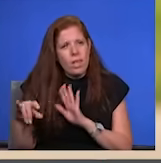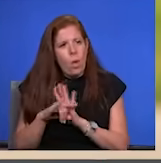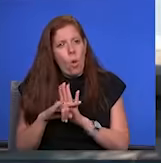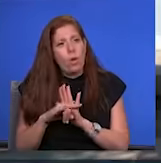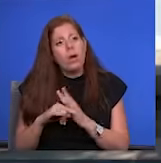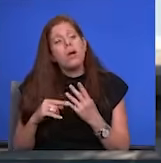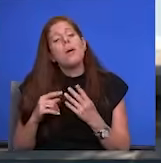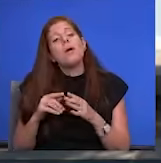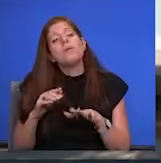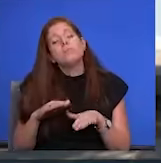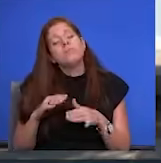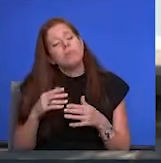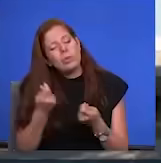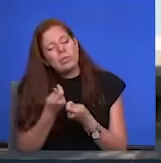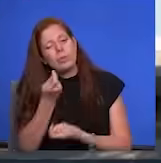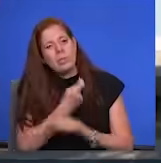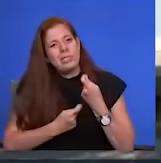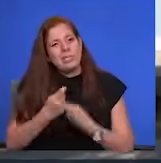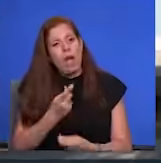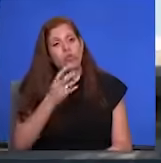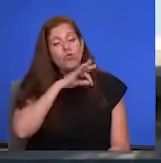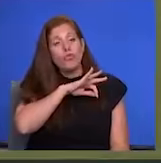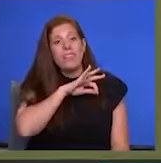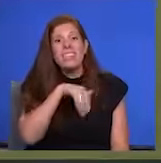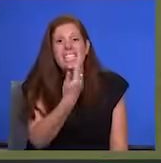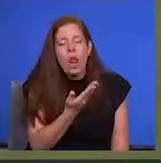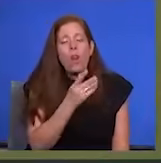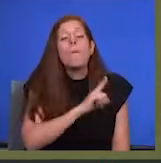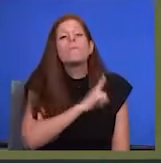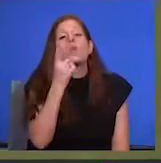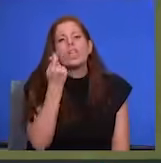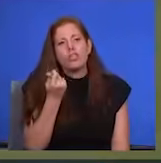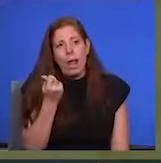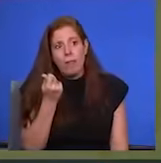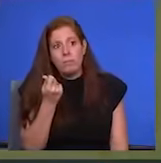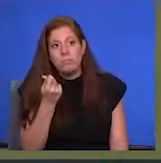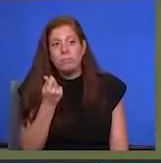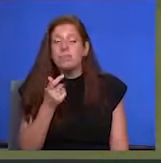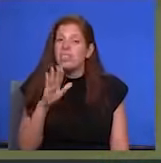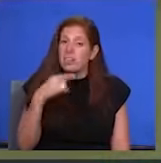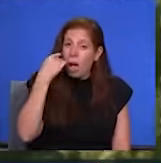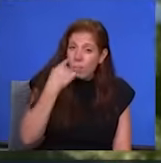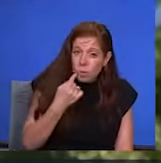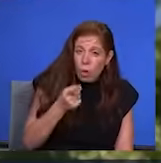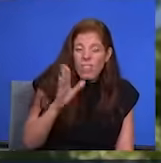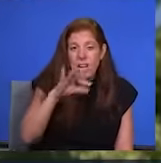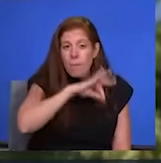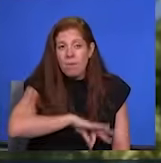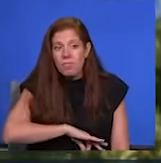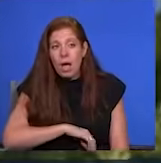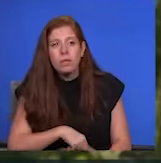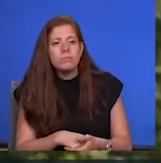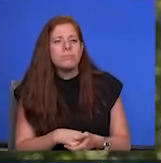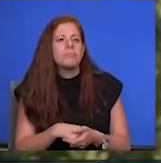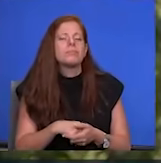מהעבירות, ורוקמים איתו עסקה שתכניס לכיסו מיליוני שקלים. החטאת וגם הרווחת. יש פה שלט אחד שעוד לא הסר את